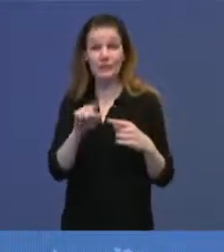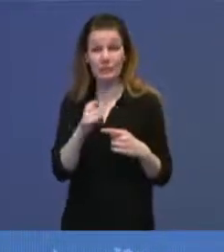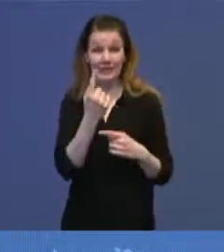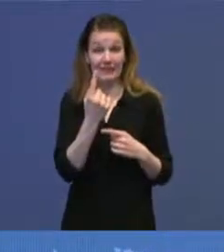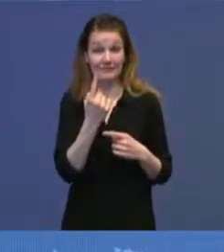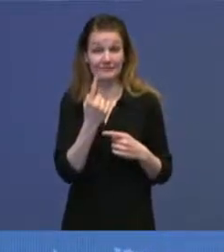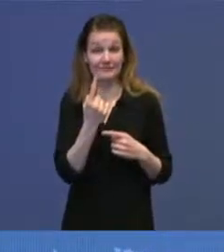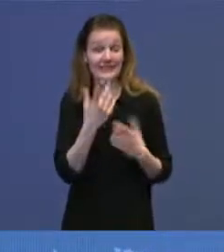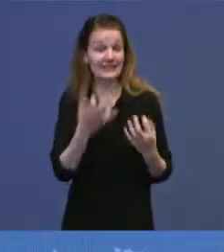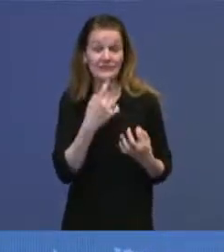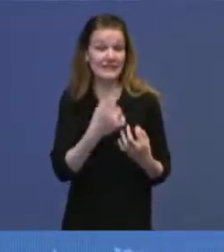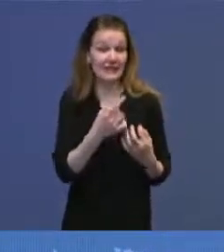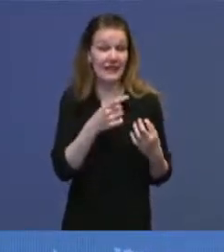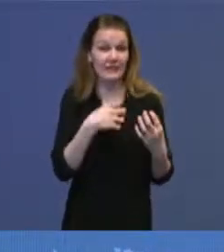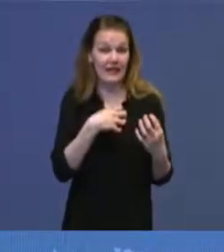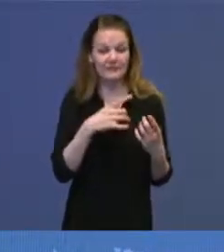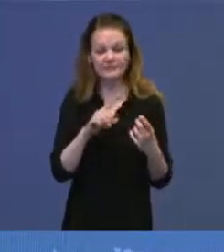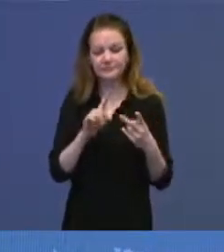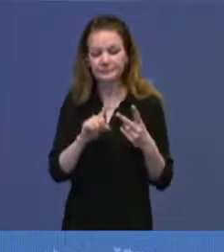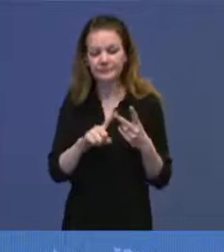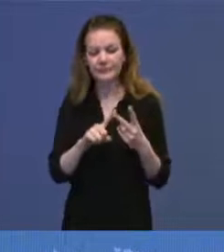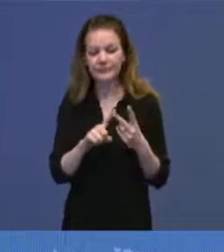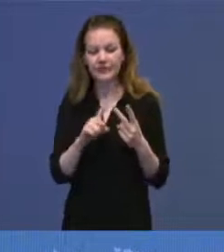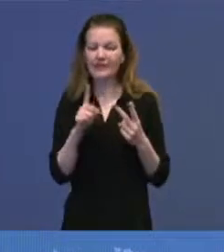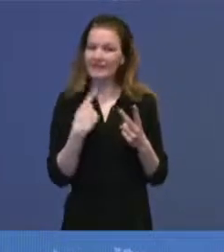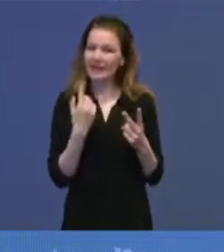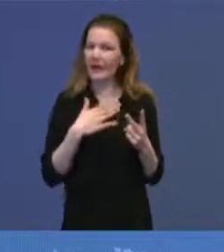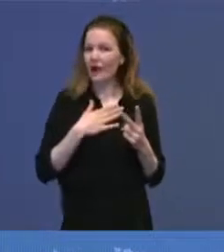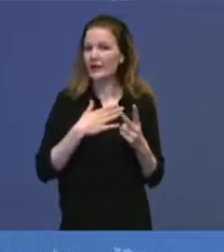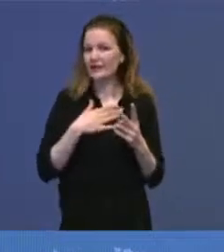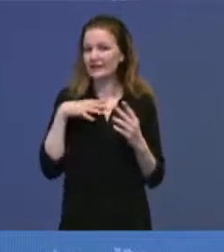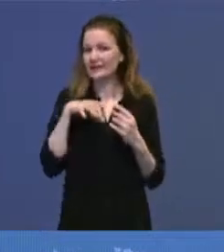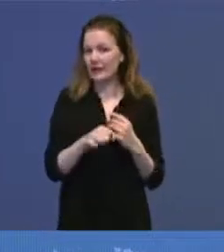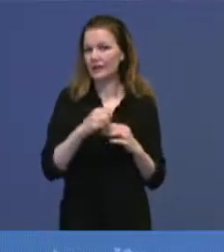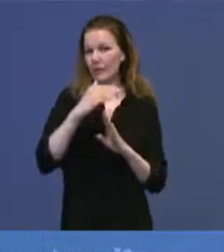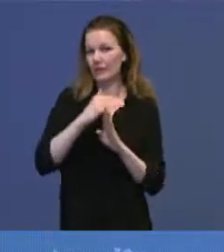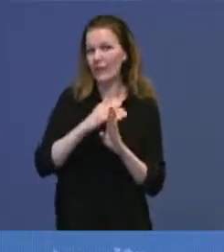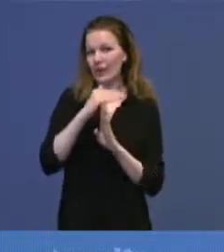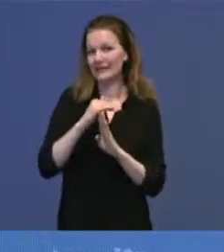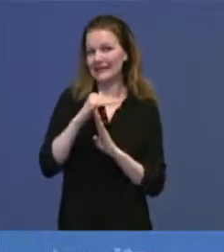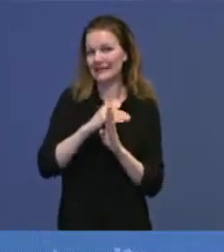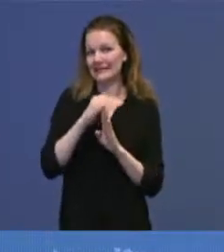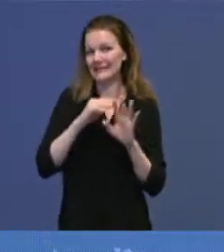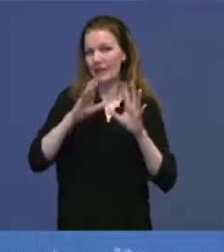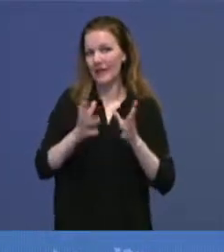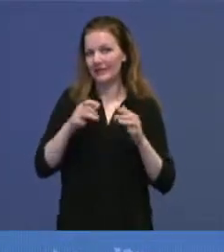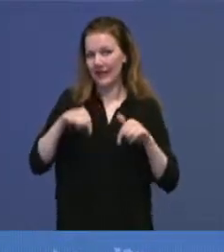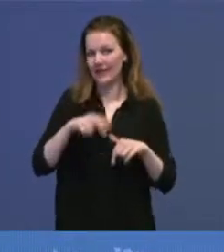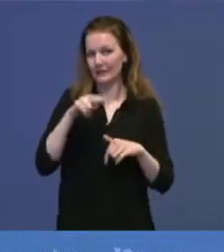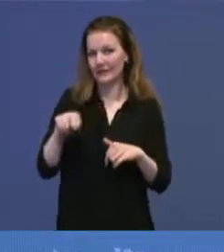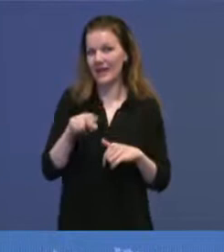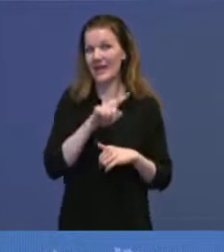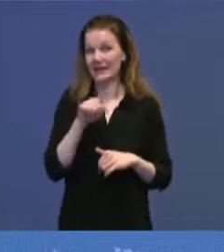2. Våre fagmyndigheter har adgang til målestasjoner i sann tid, som vi sier. Det vil si at de kan sitte i Norge og lese